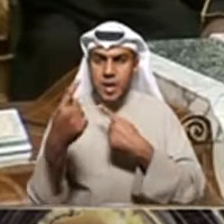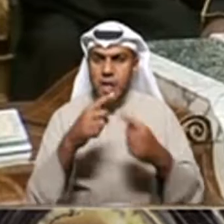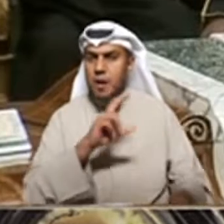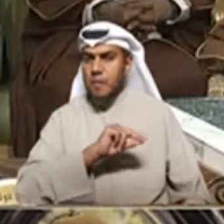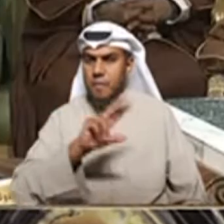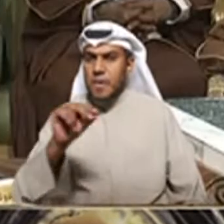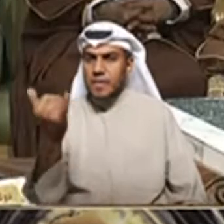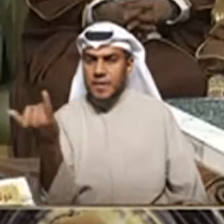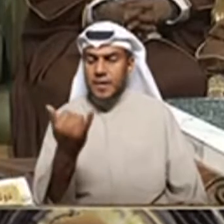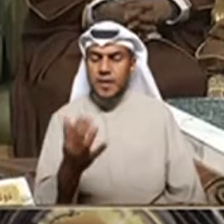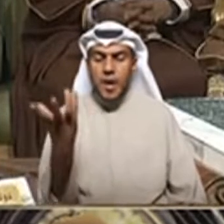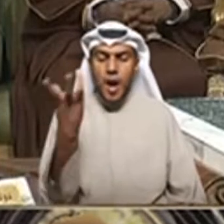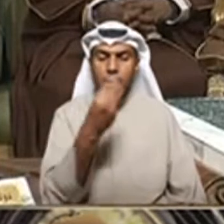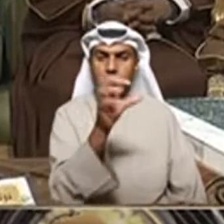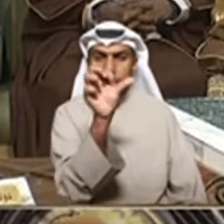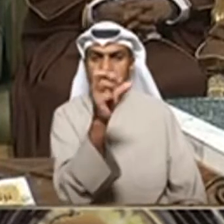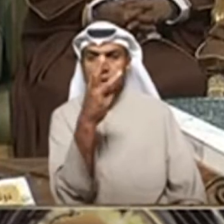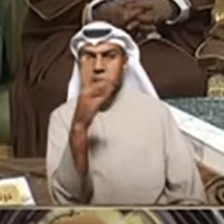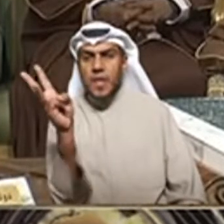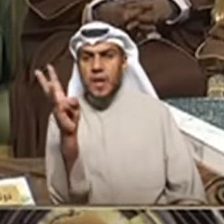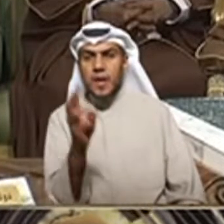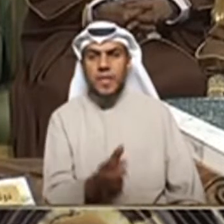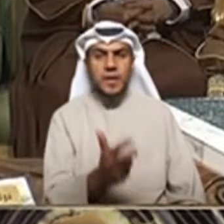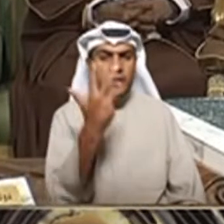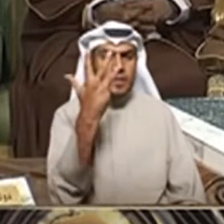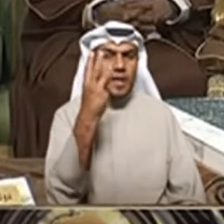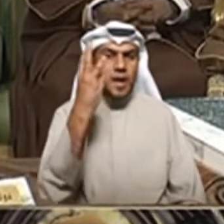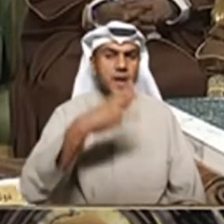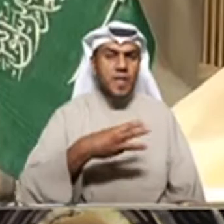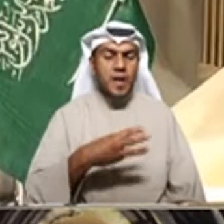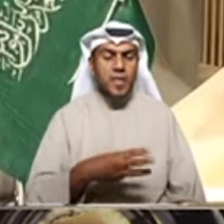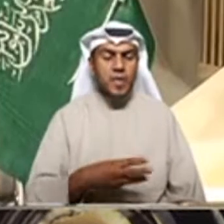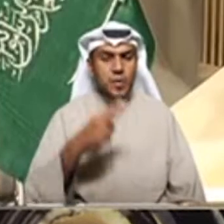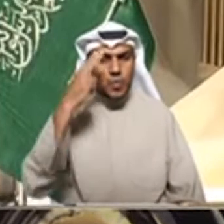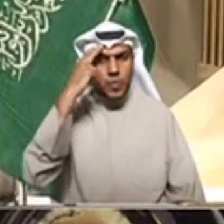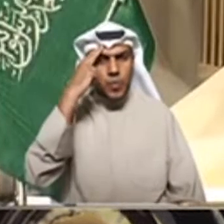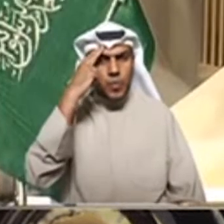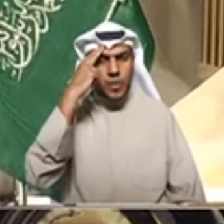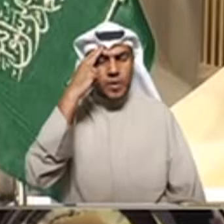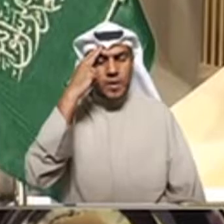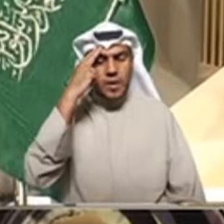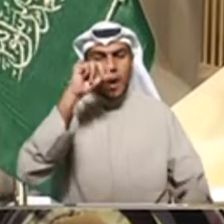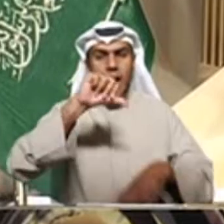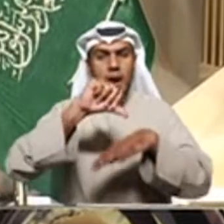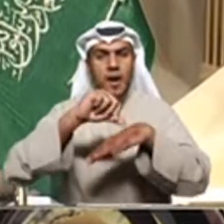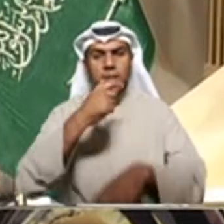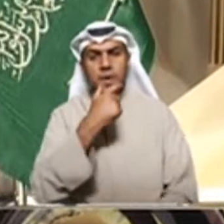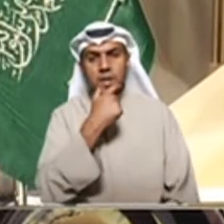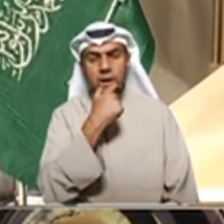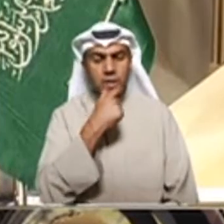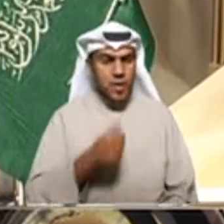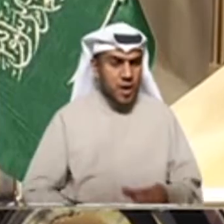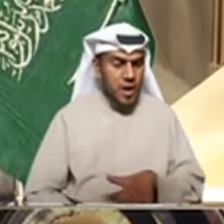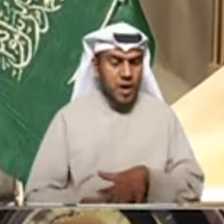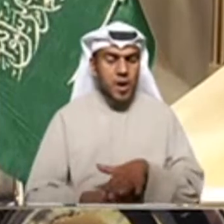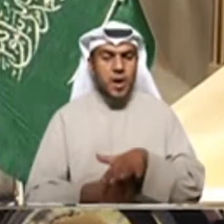قمتهم 39 التي أقيمت اليوم في العاصمة الرياض. رئيس الدورة الحالية خادم الحرمين الشريفين